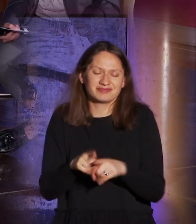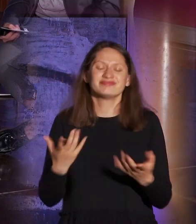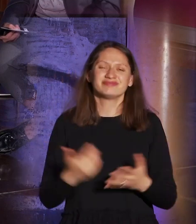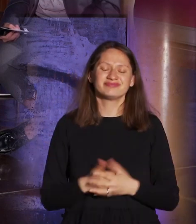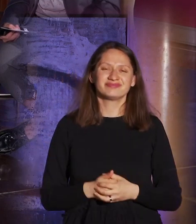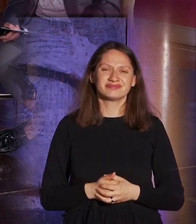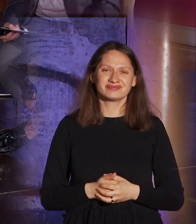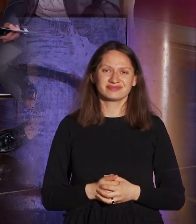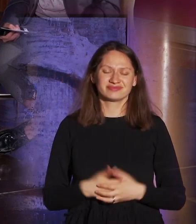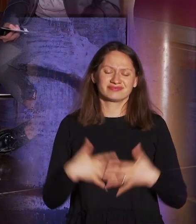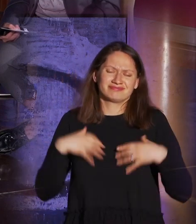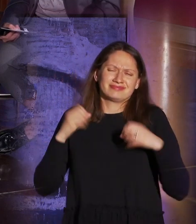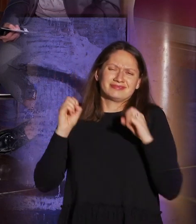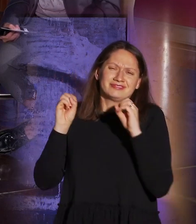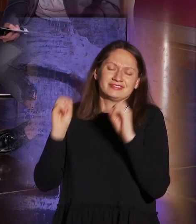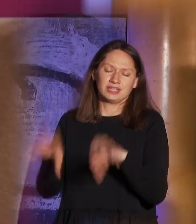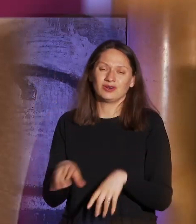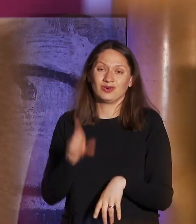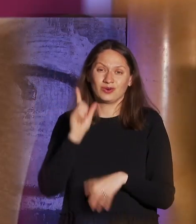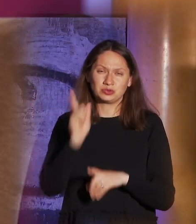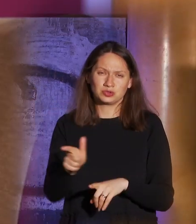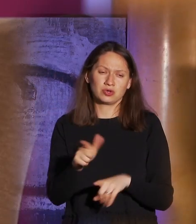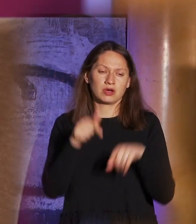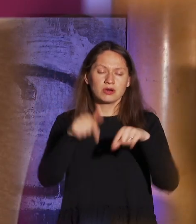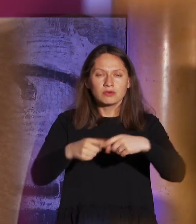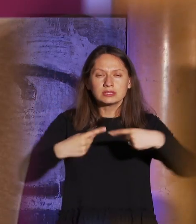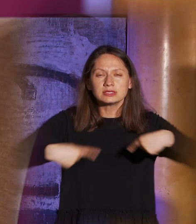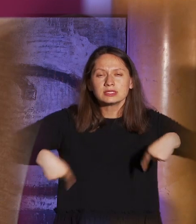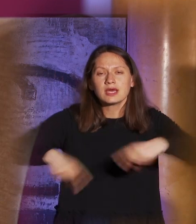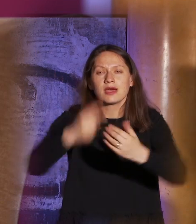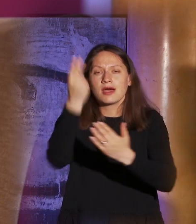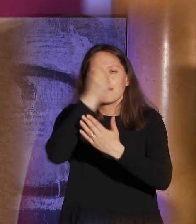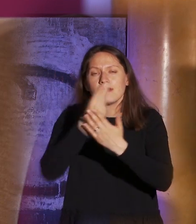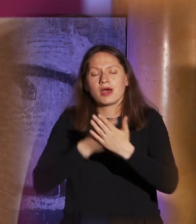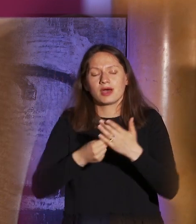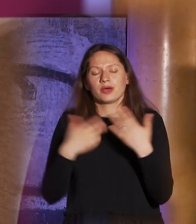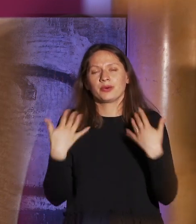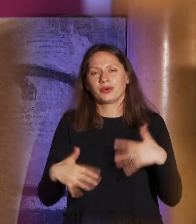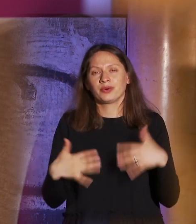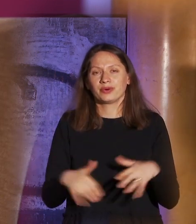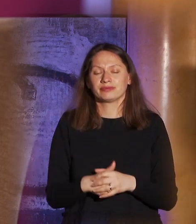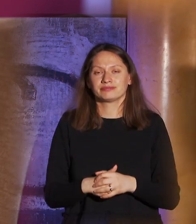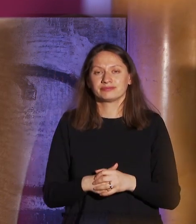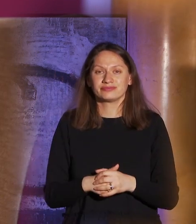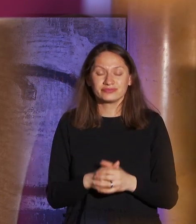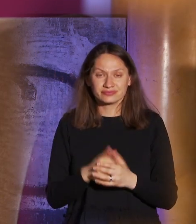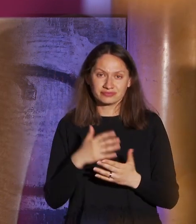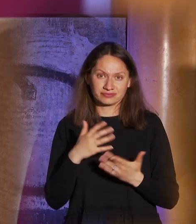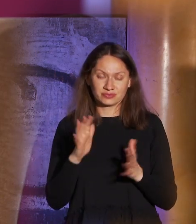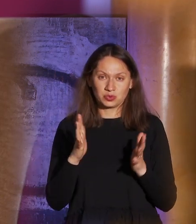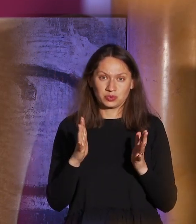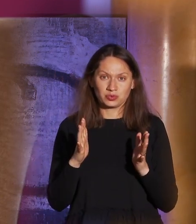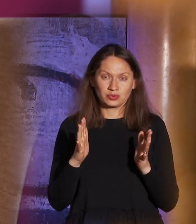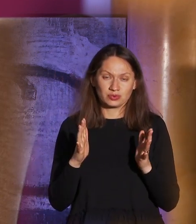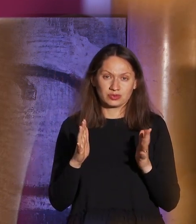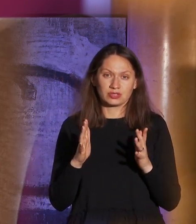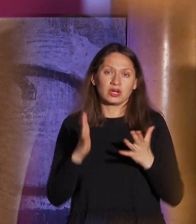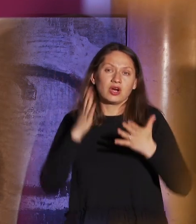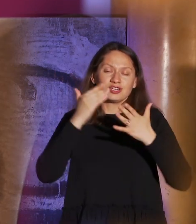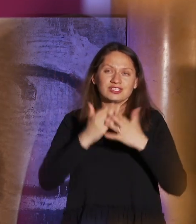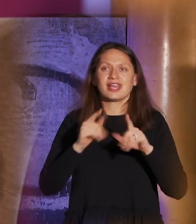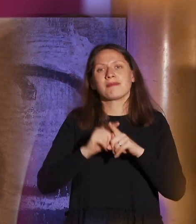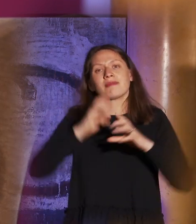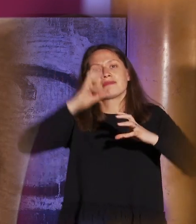yra tikrai tokie klodai, aš tai manau, kad visur, visame kame, visa mūsų kūrinyje yra